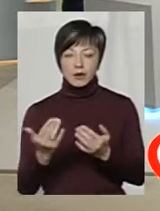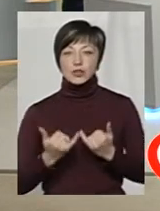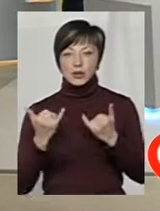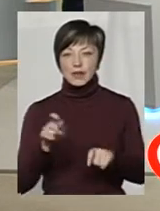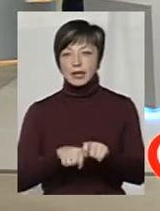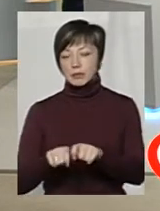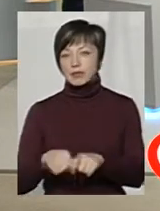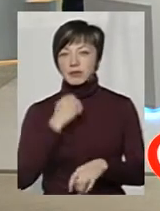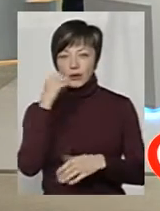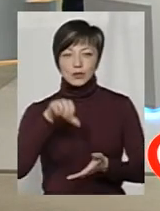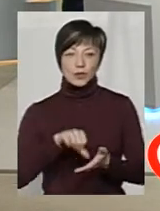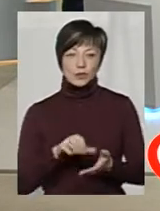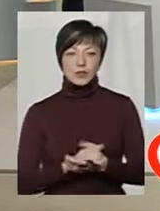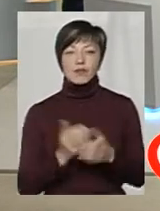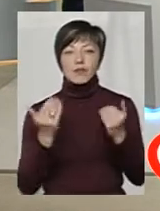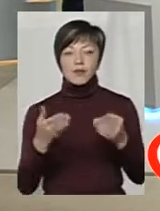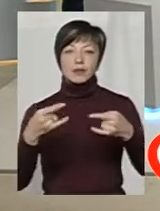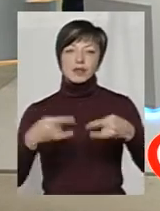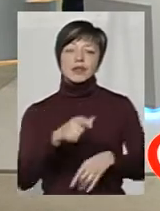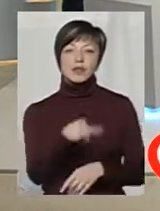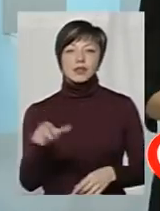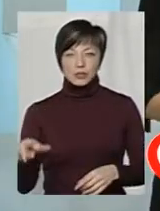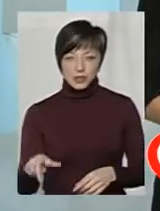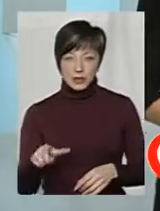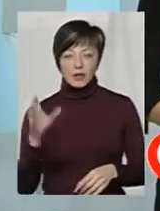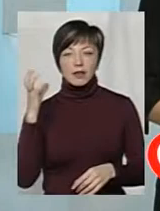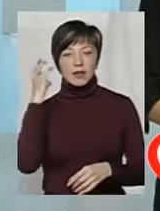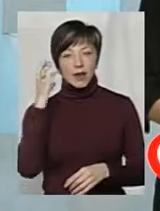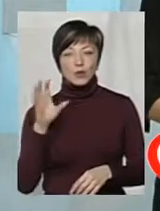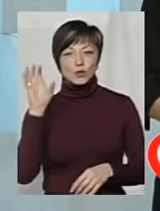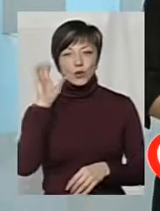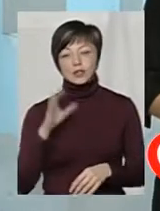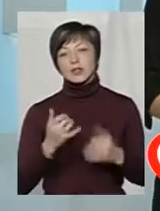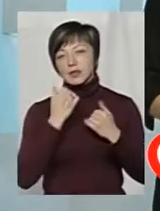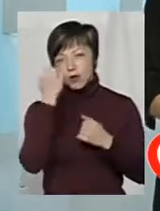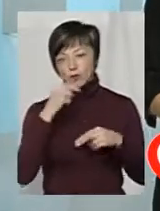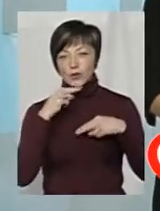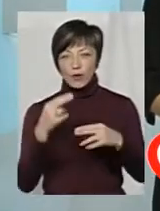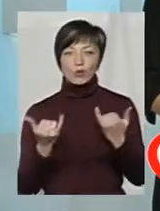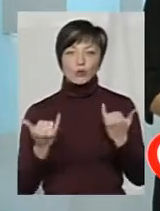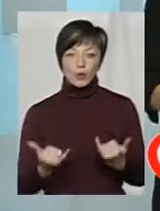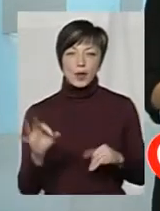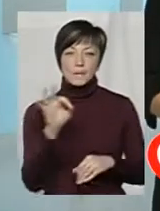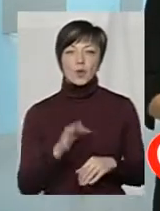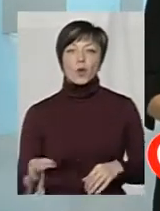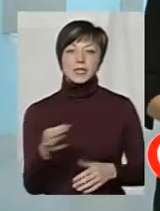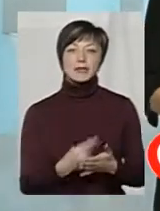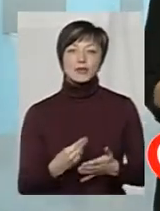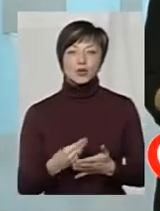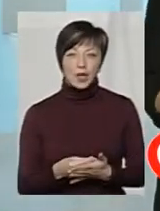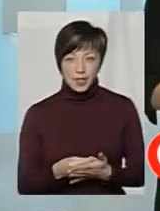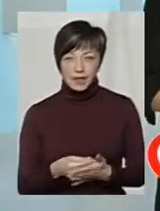шановні експерти, дякую за участь. Вам, шановні глядачі і радіослухачі, усім дякуємо за увагу. Сьогодні про обласний